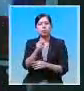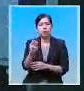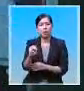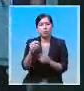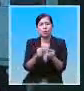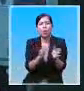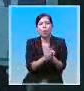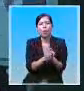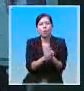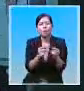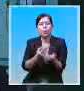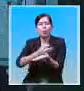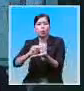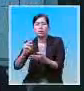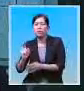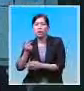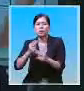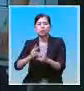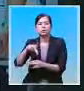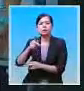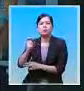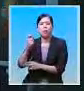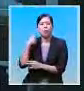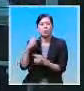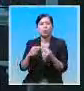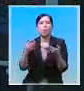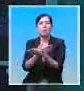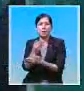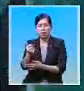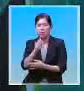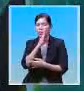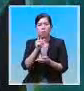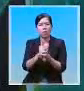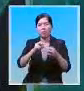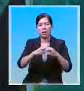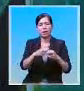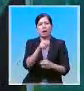ติ๊กตึงไหม ย้ายสังกัดเลย ย้ายสังกัดไปเลยดีกว่าถ้าเกิดว่าเจอปัญหาแบบนี้ ก็ดูว่า